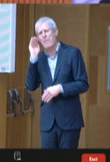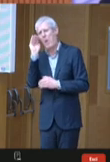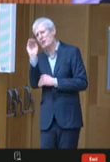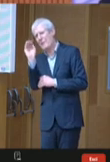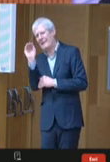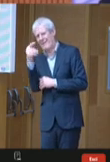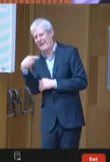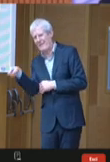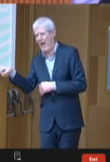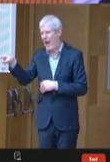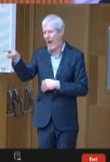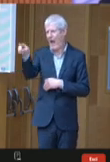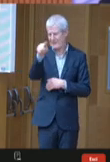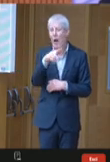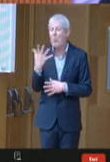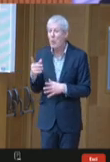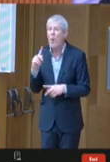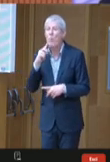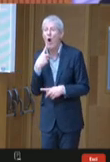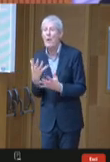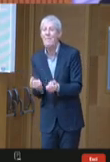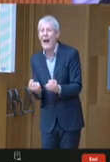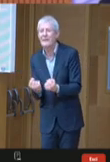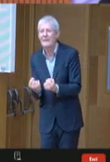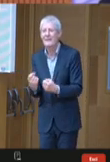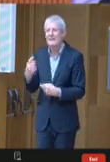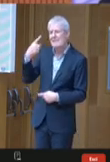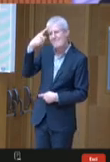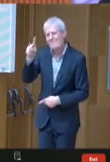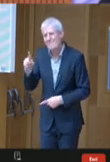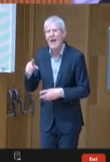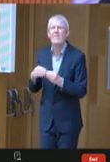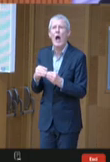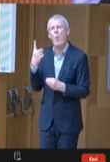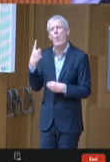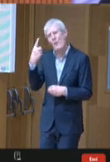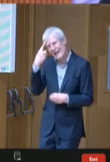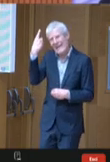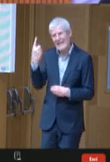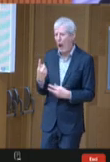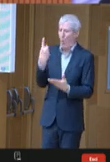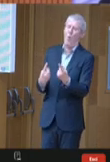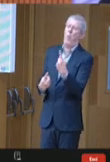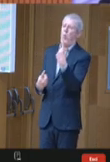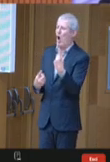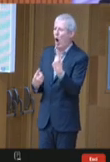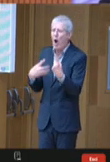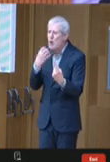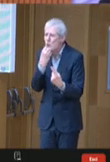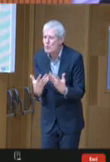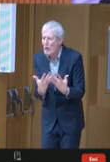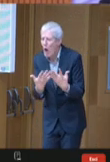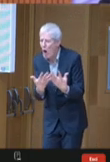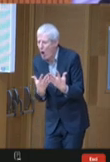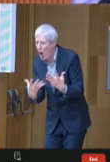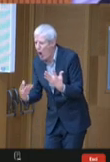di buone pratiche. L'intento quindi non è tanto celebrare un'idea, ma celebrare delle cose che accadono, prendere il